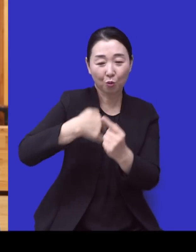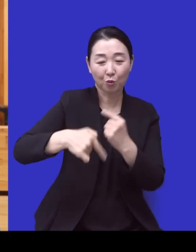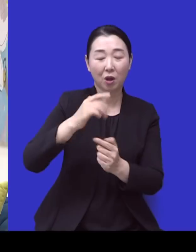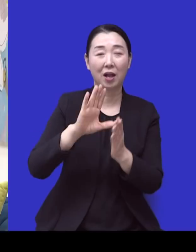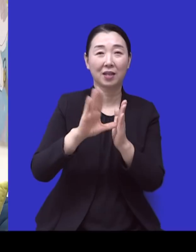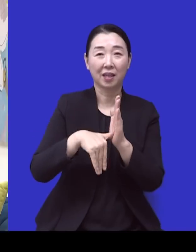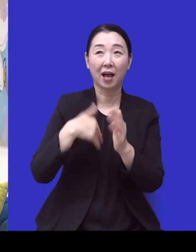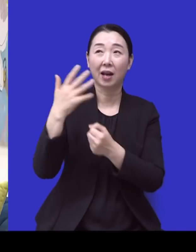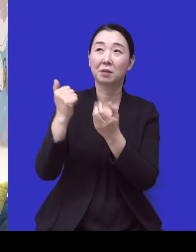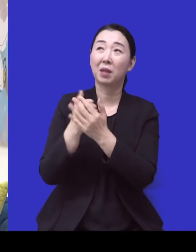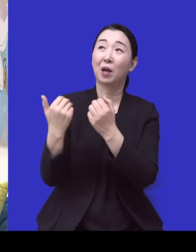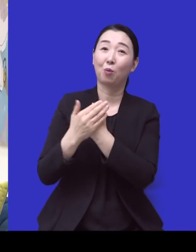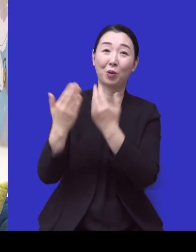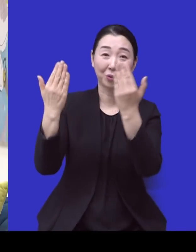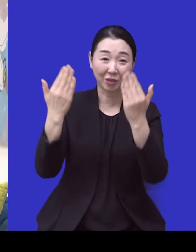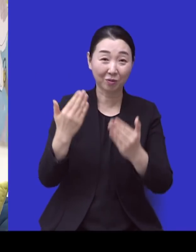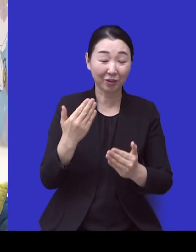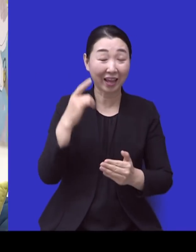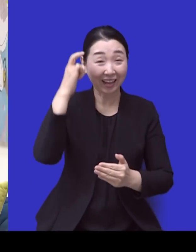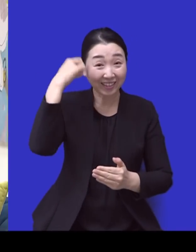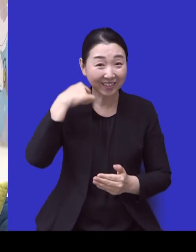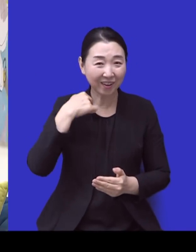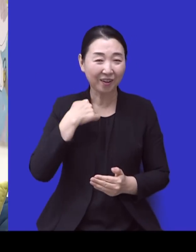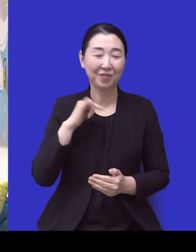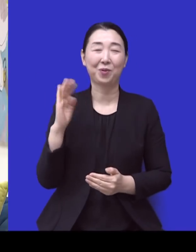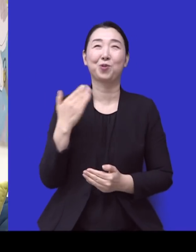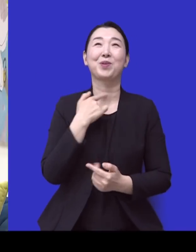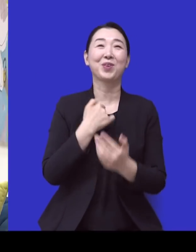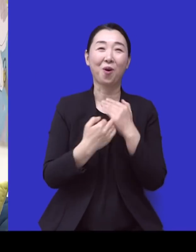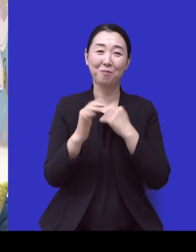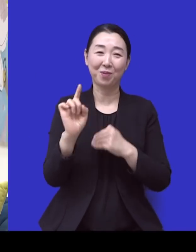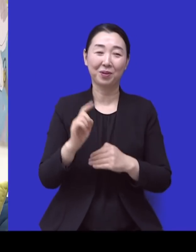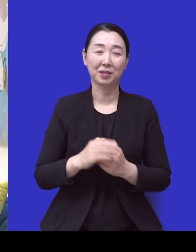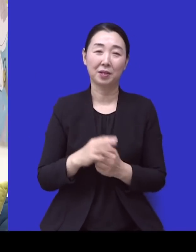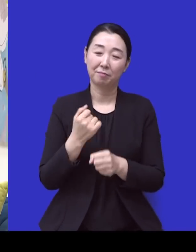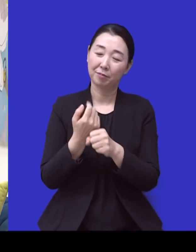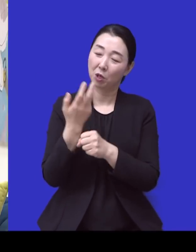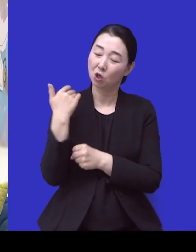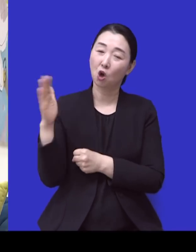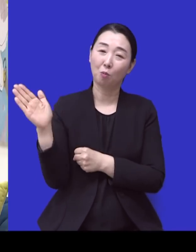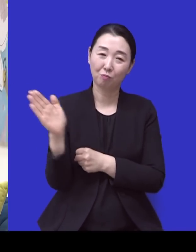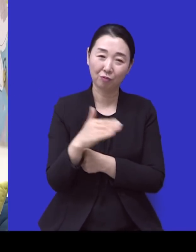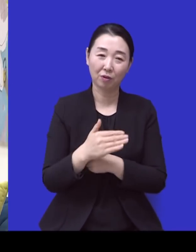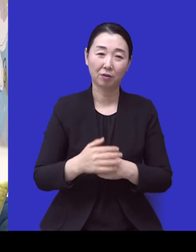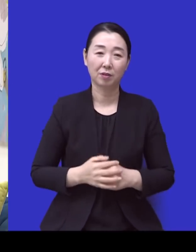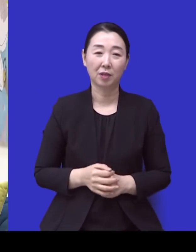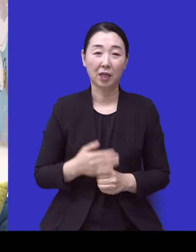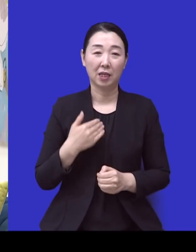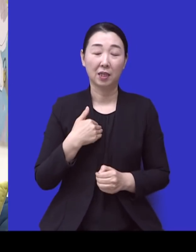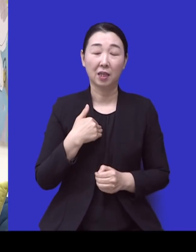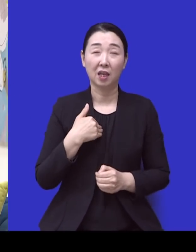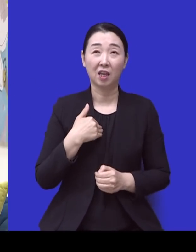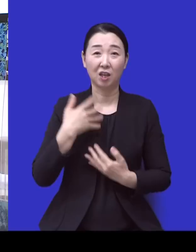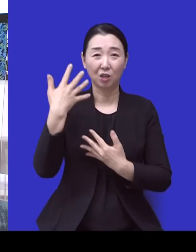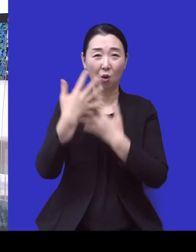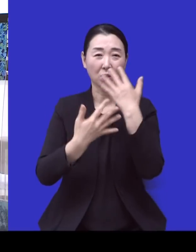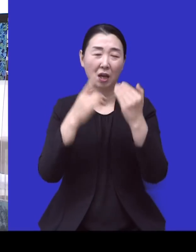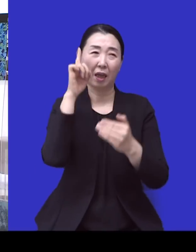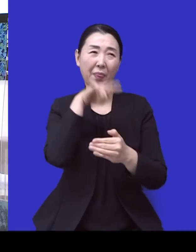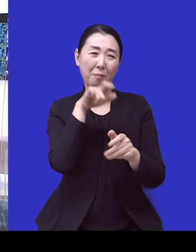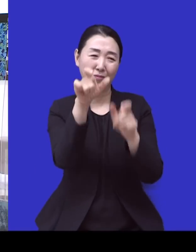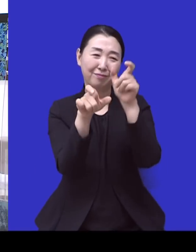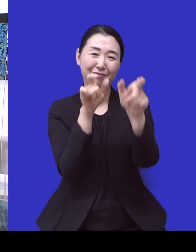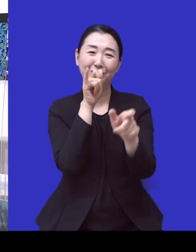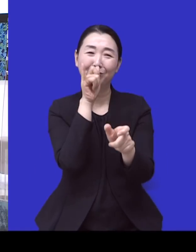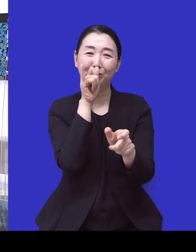때 있어요? 네, 제가 최근에 한번 이런 경험을 한 적이 있는데 네. 몇 년 전부터 계속해서 제 영상에 악플을 꾸준하게 다시는